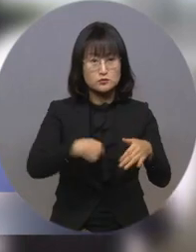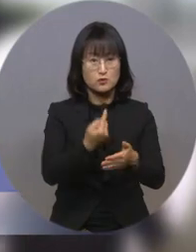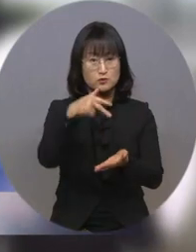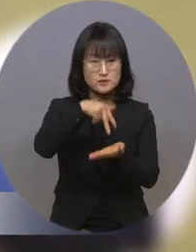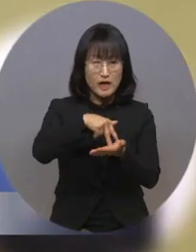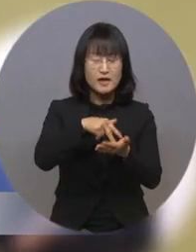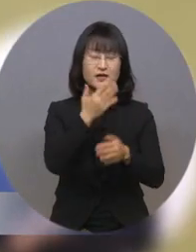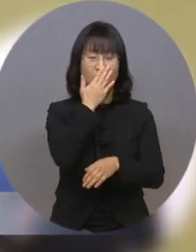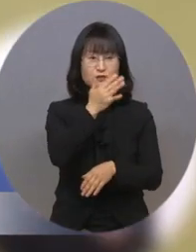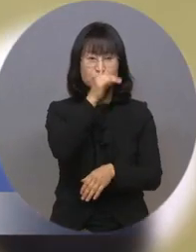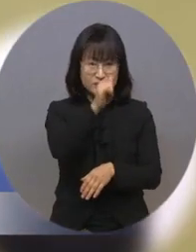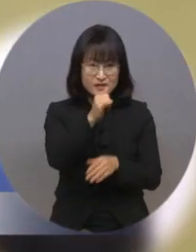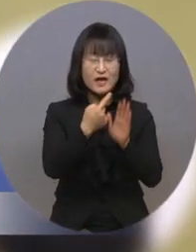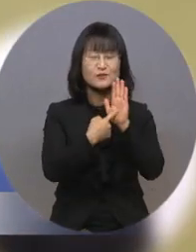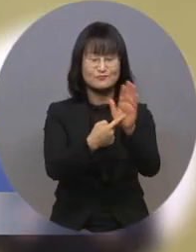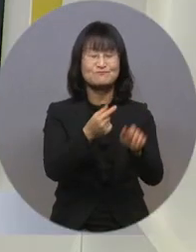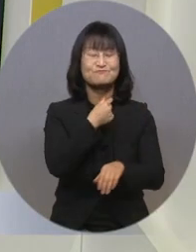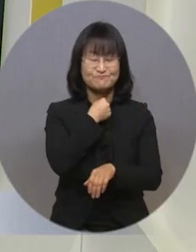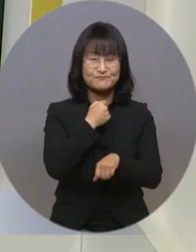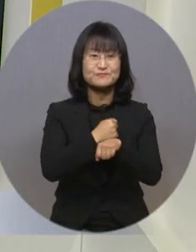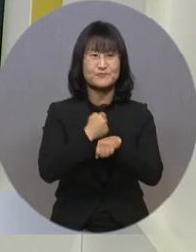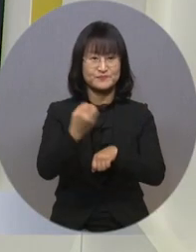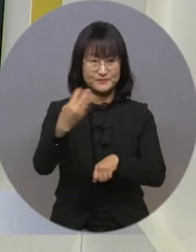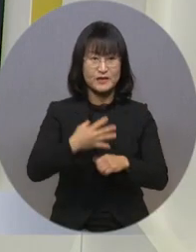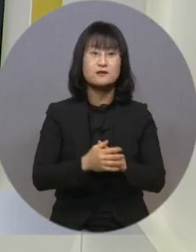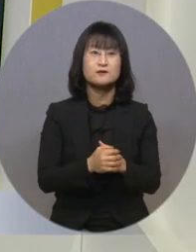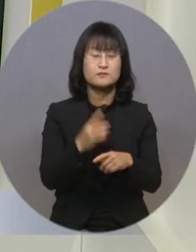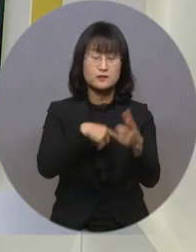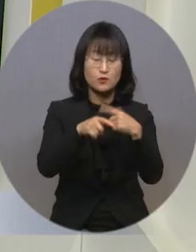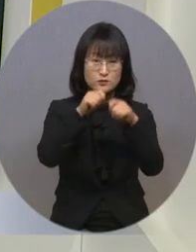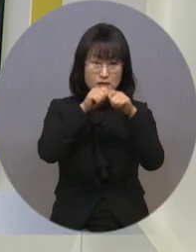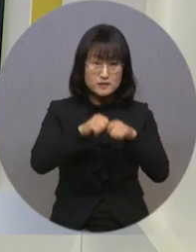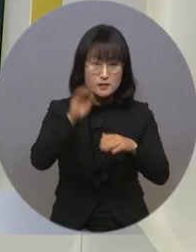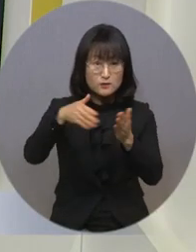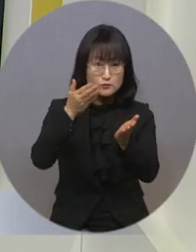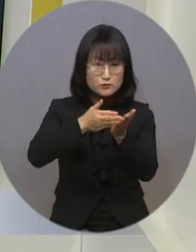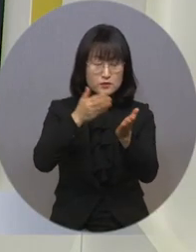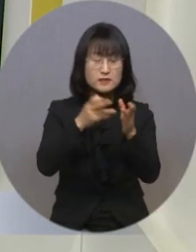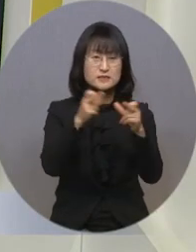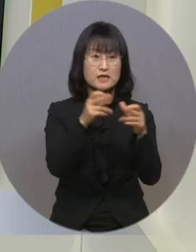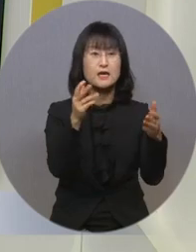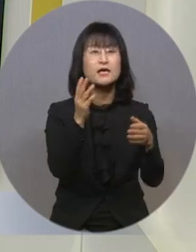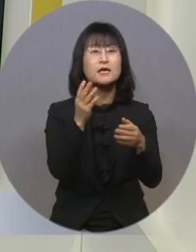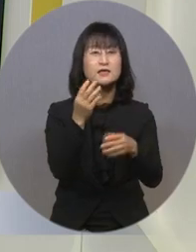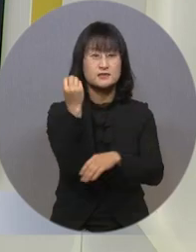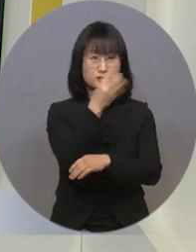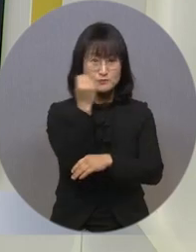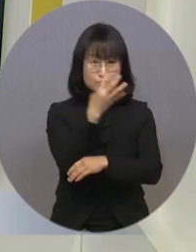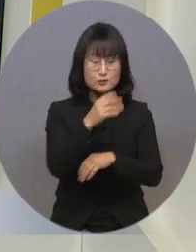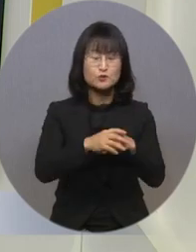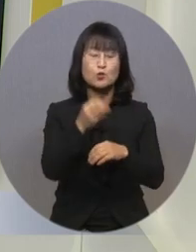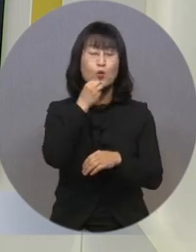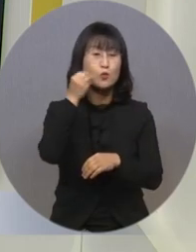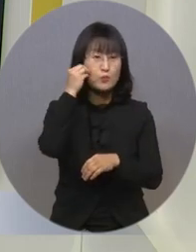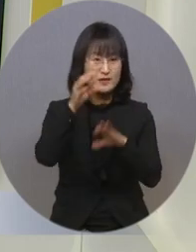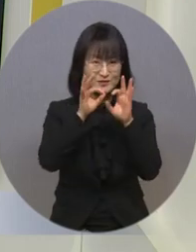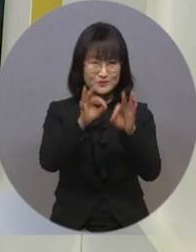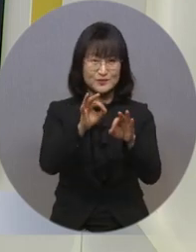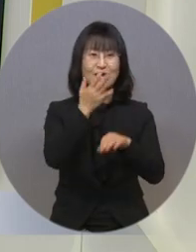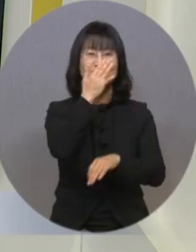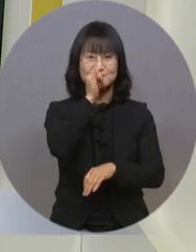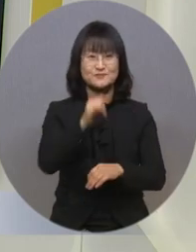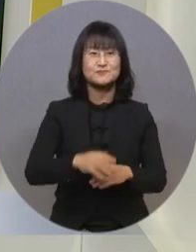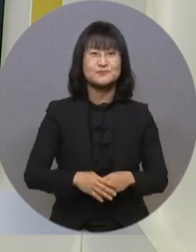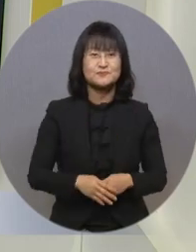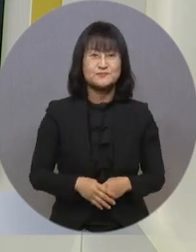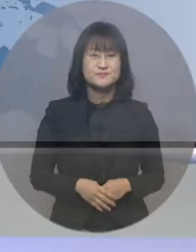점을 보여주고자 했다고 말했습니다. 더 자세한 뉴스는 장애인신문과 웰페어 뉴스 홈페이지를 통해 확인하실 수